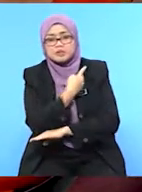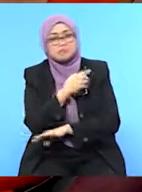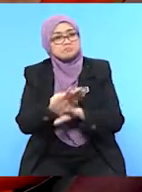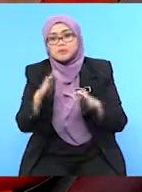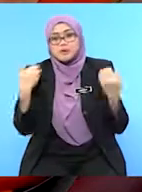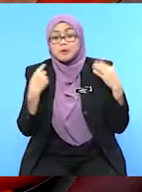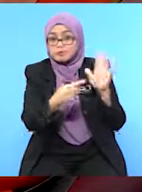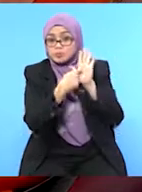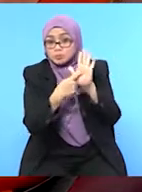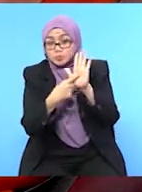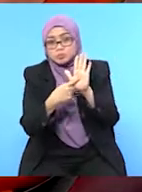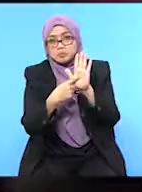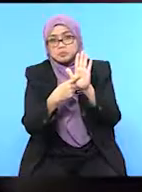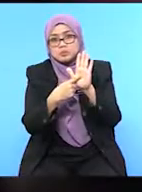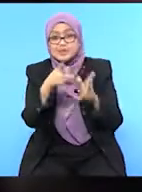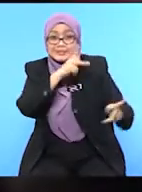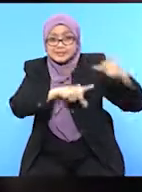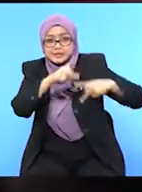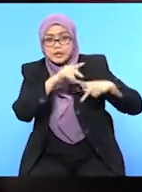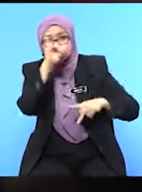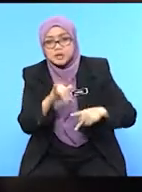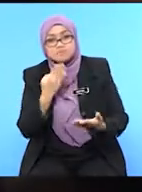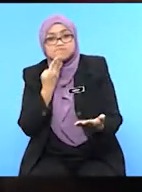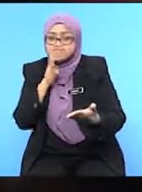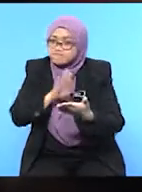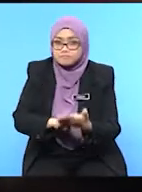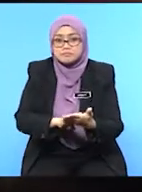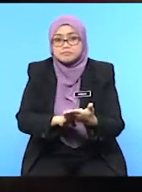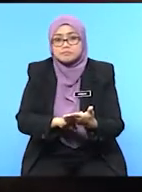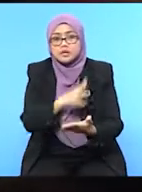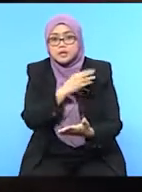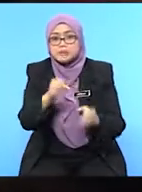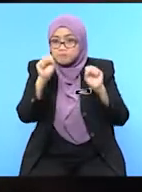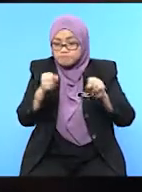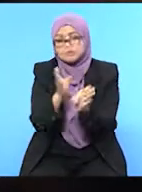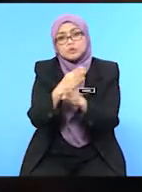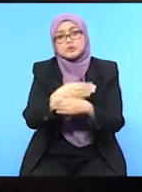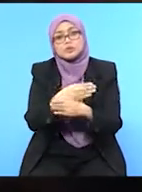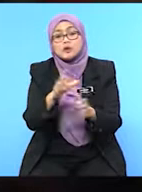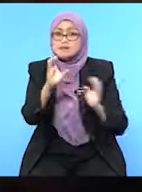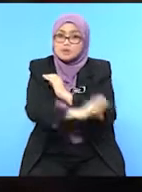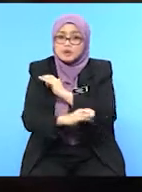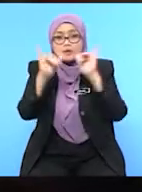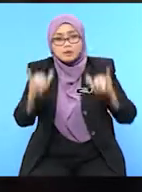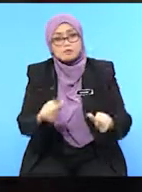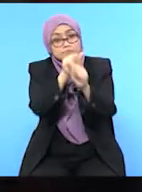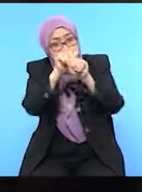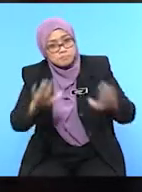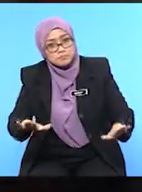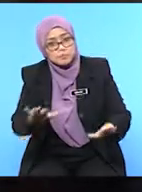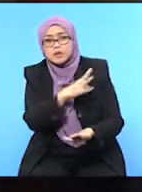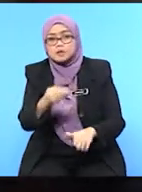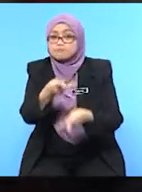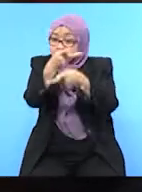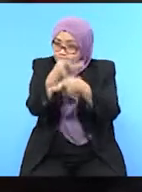hubungan baik antara sistem kau ini keadaan ini istrinya karena dapat membentuk sebuah negara yang aman Harmoni seterusnya dapat